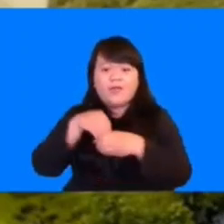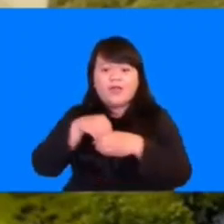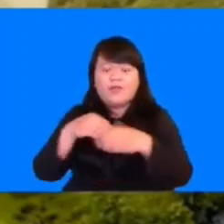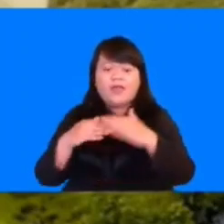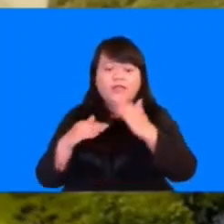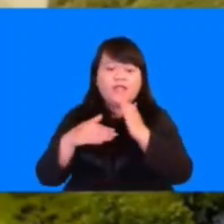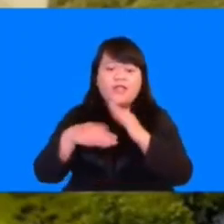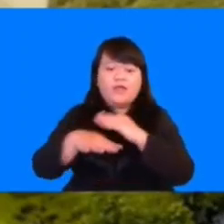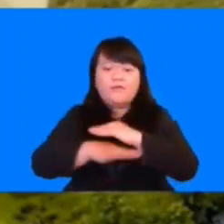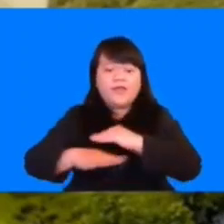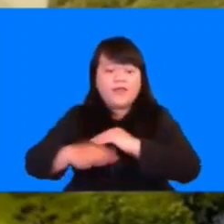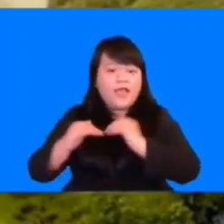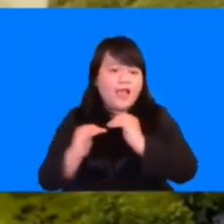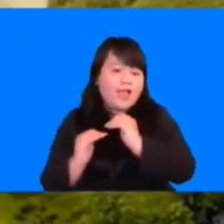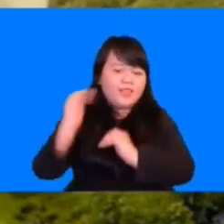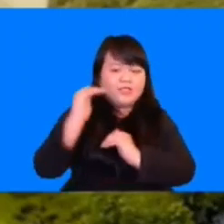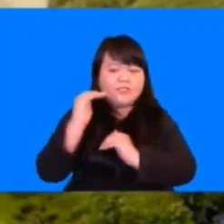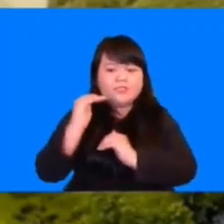atas.